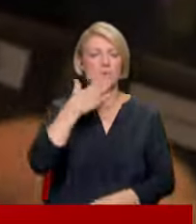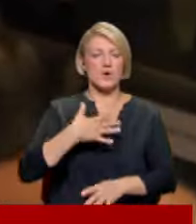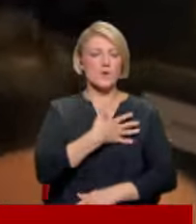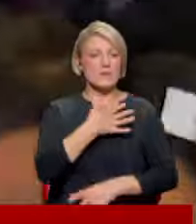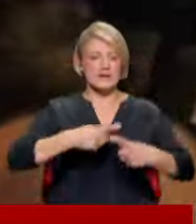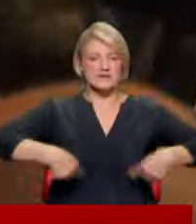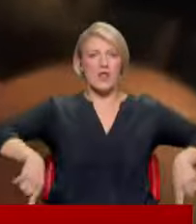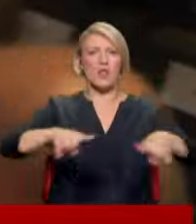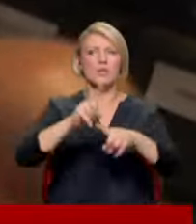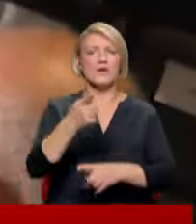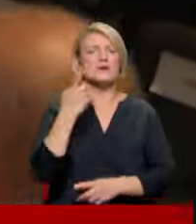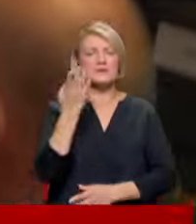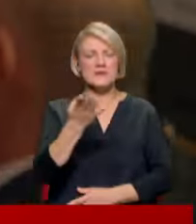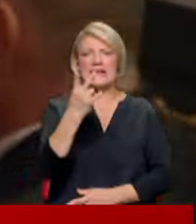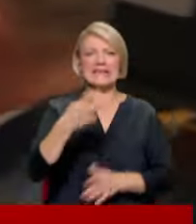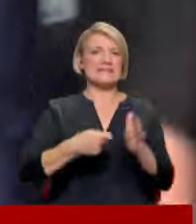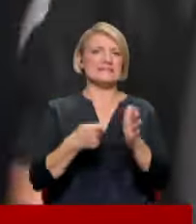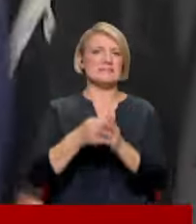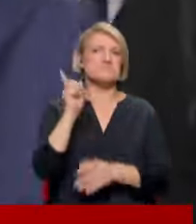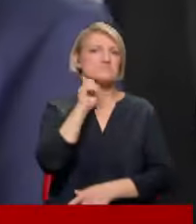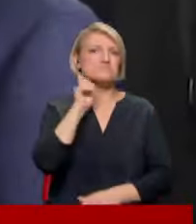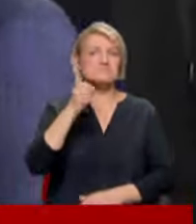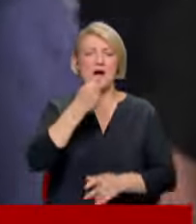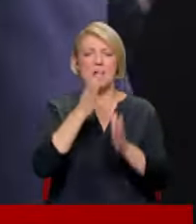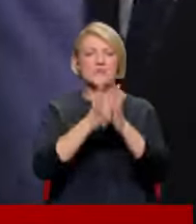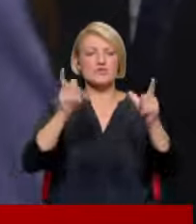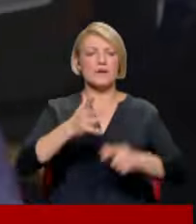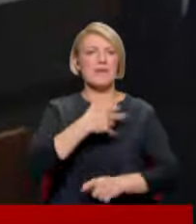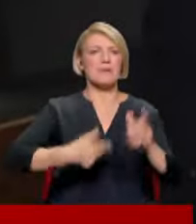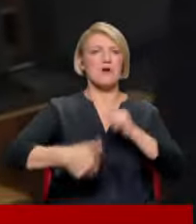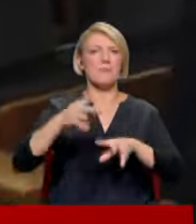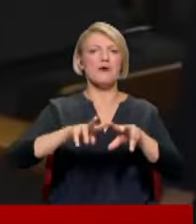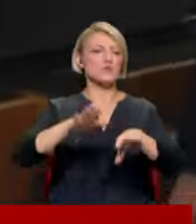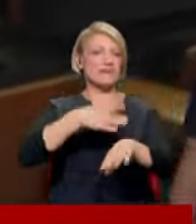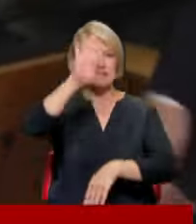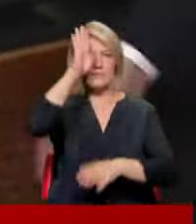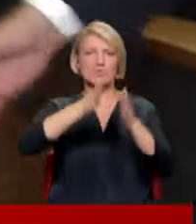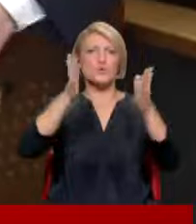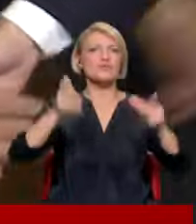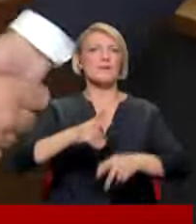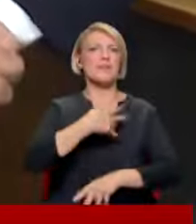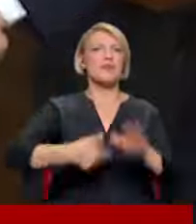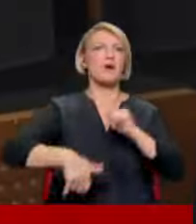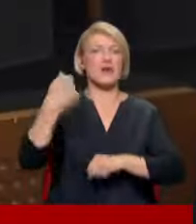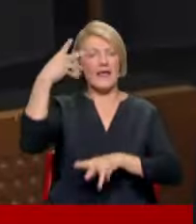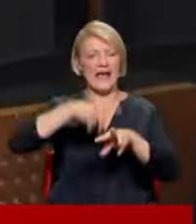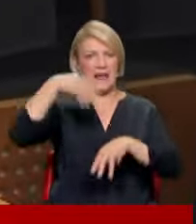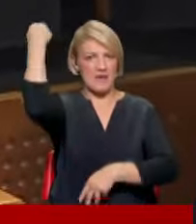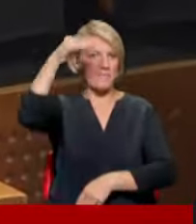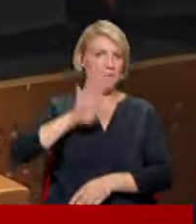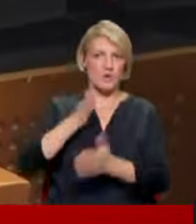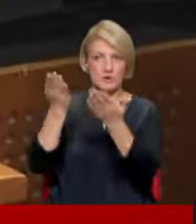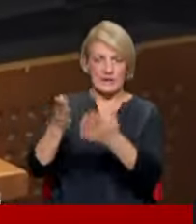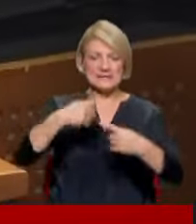Kurultay salonunda gözlerin üzerinde olduğu iki isim. Ankara Büyükşehir Belediye Başkanı Mansur Yavaş ve İstanbul Büyükşehir Belediye Başkanı Ekrem